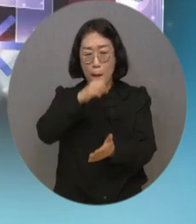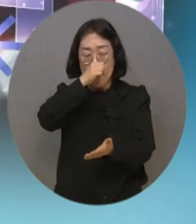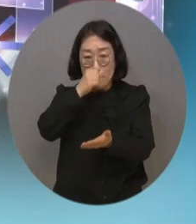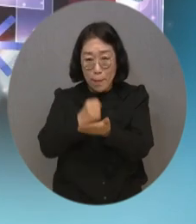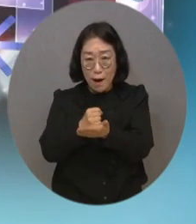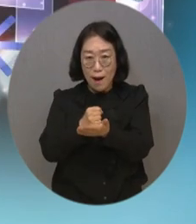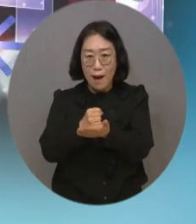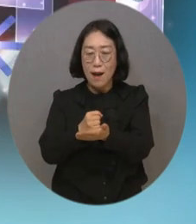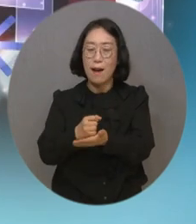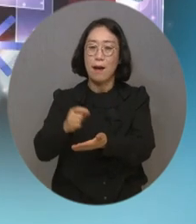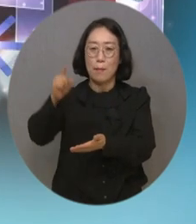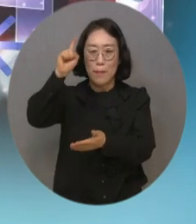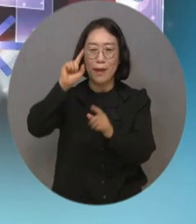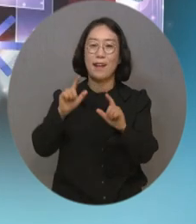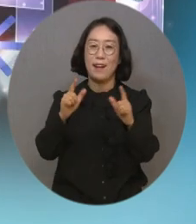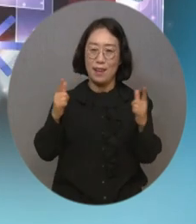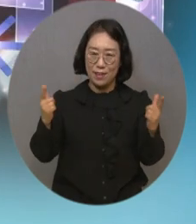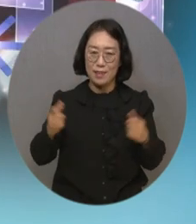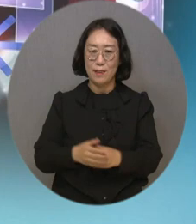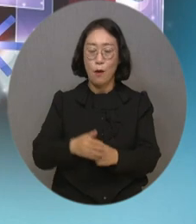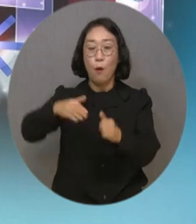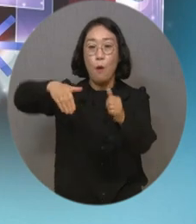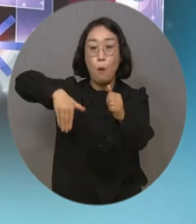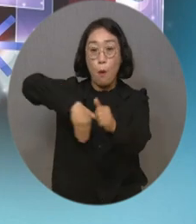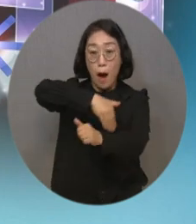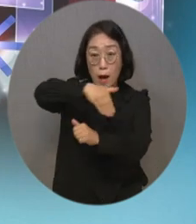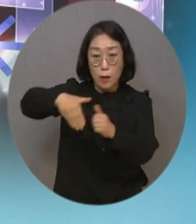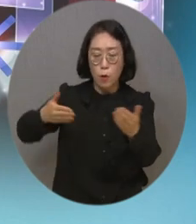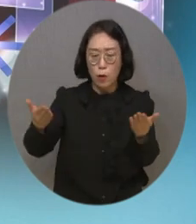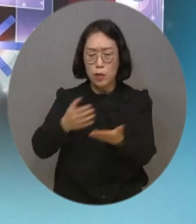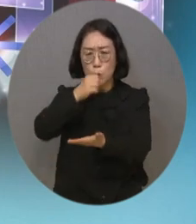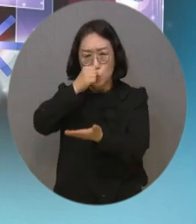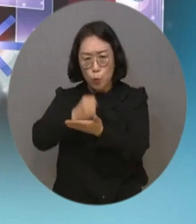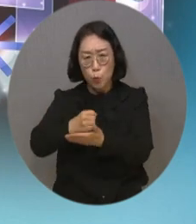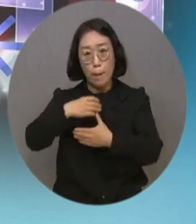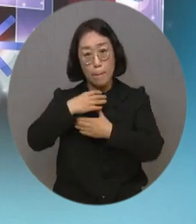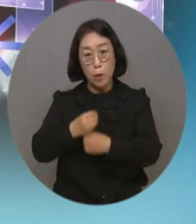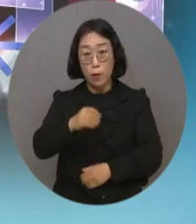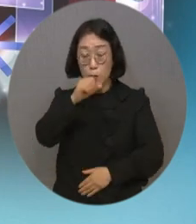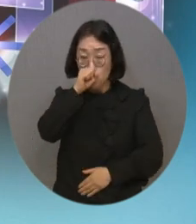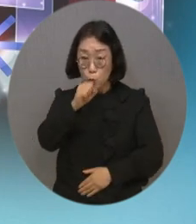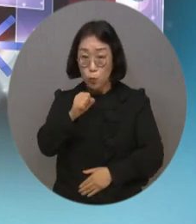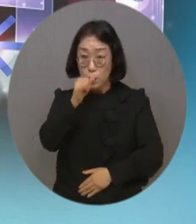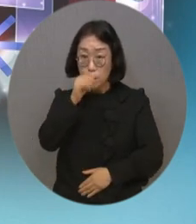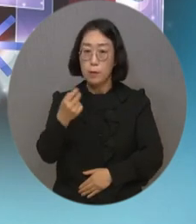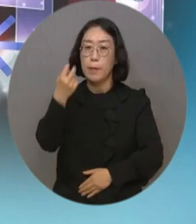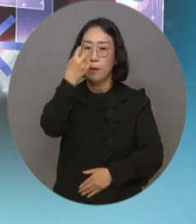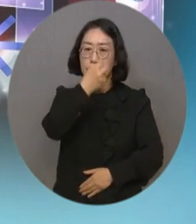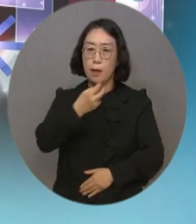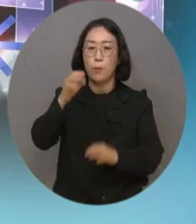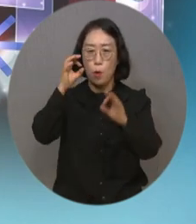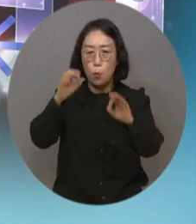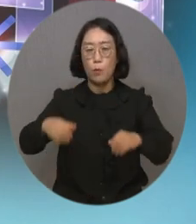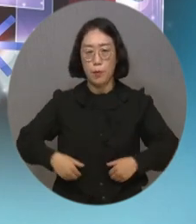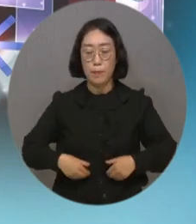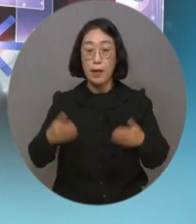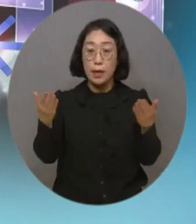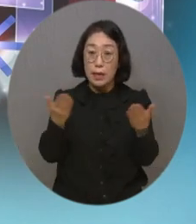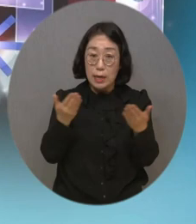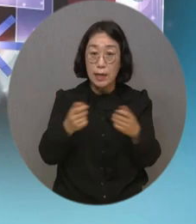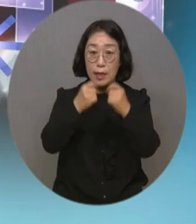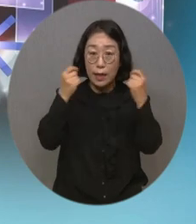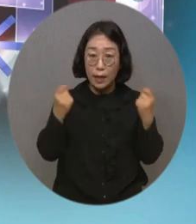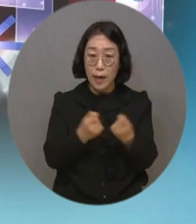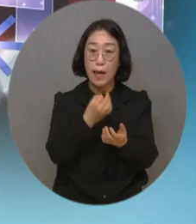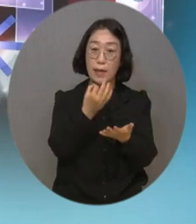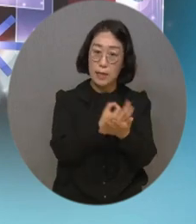겁니다. 장애인 고용 환경과 노동의 질도 꼼꼼히 챙겨봐야 할 문제입니다. 일이란 이 개인의 이익을